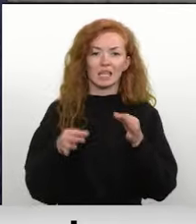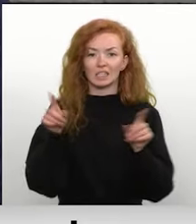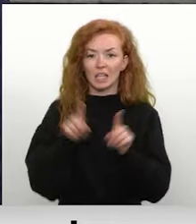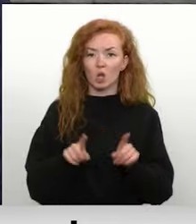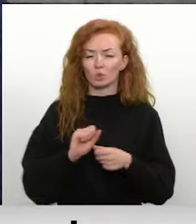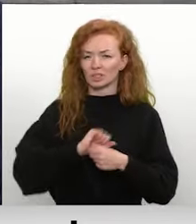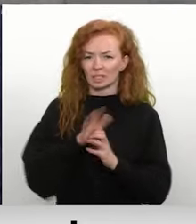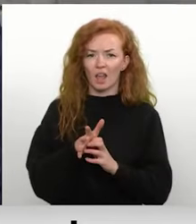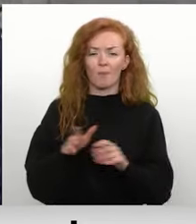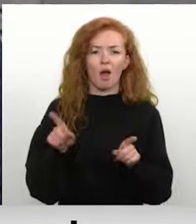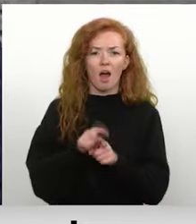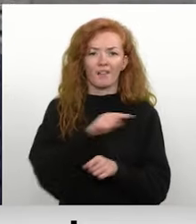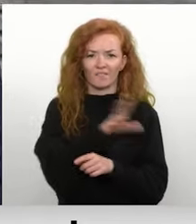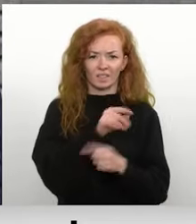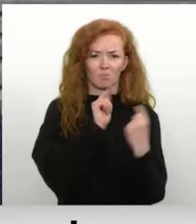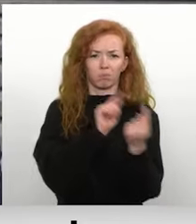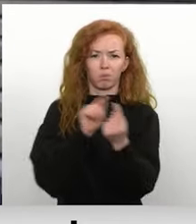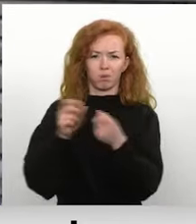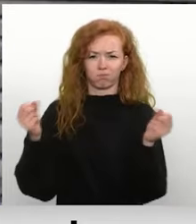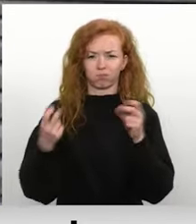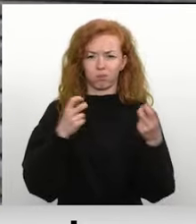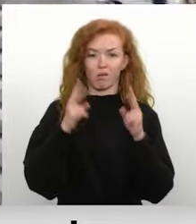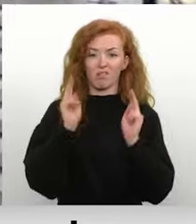ar visiem ir sastrīdējušies kā karā.